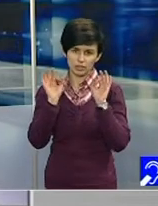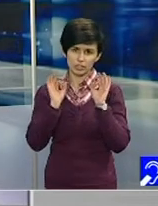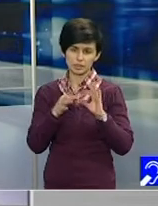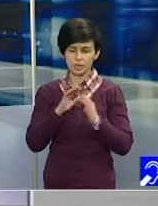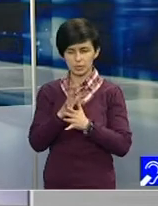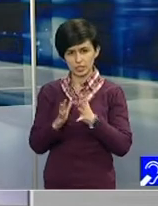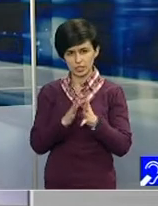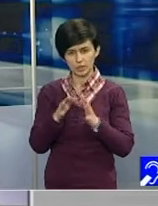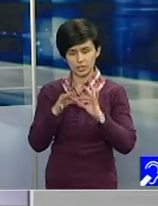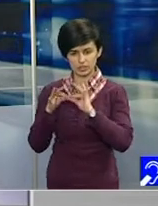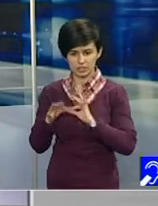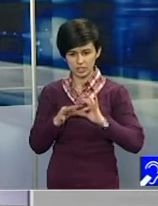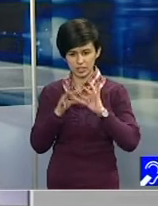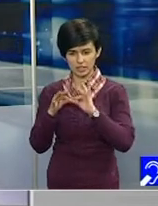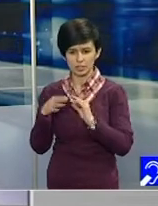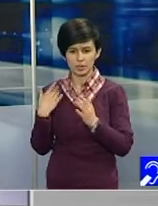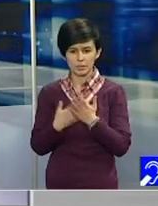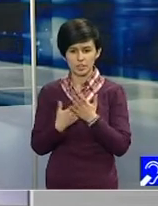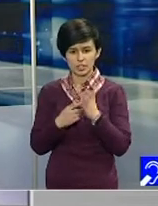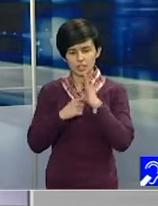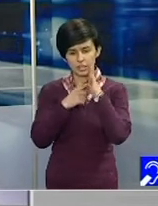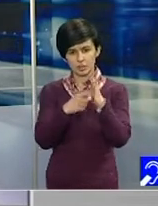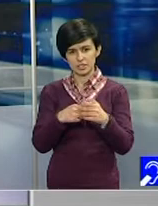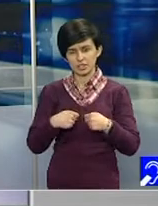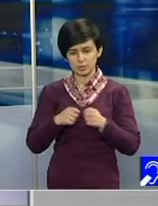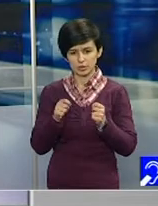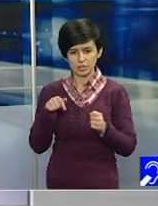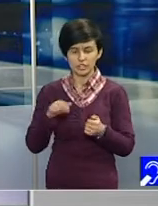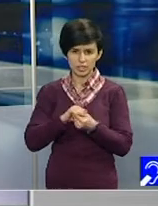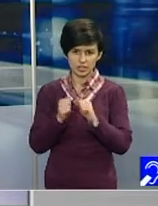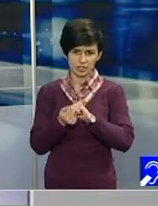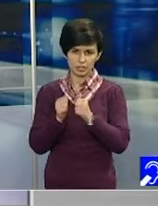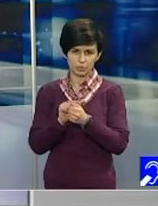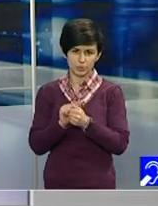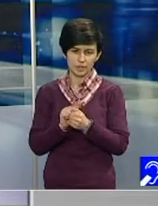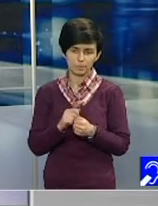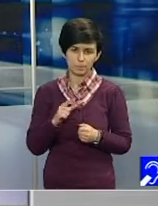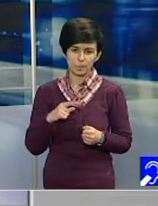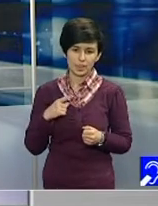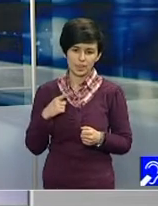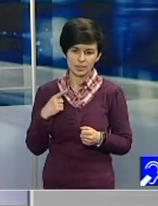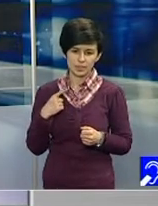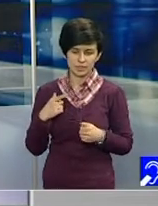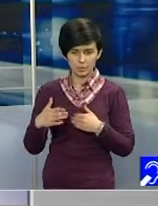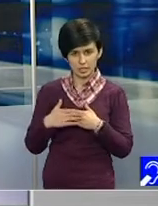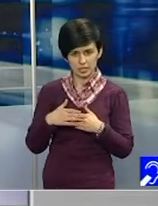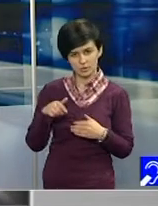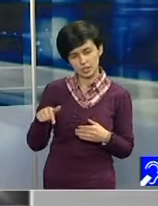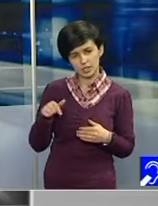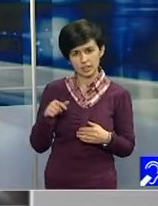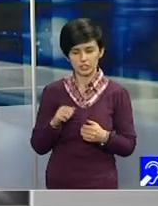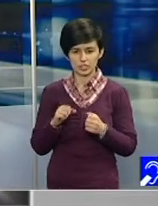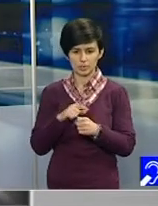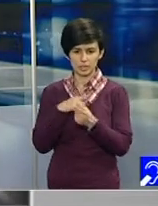tuturor că această luptă nu este dusă de ei singuri și că noi suntem alături de ei, și am transformat-o într-un simbol al puterii, al solidarității și